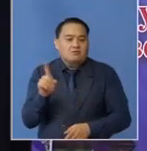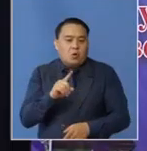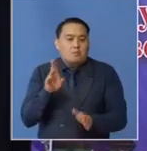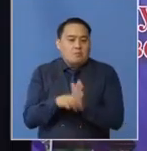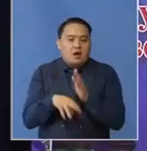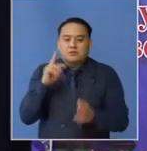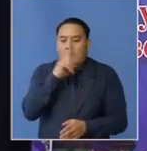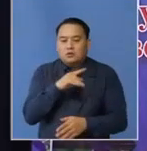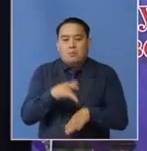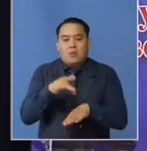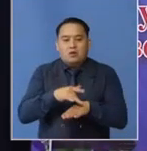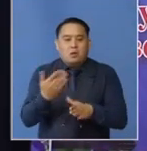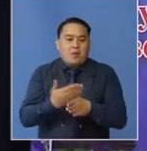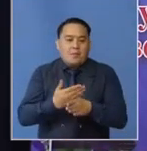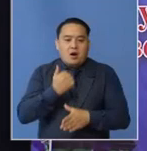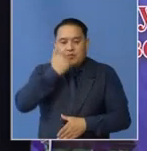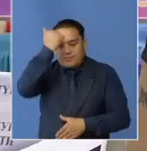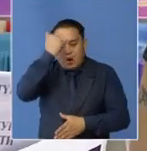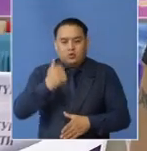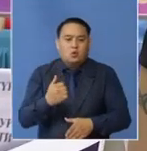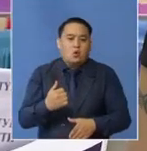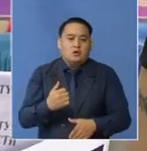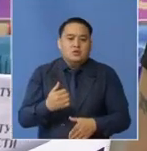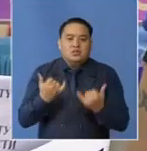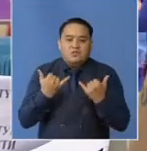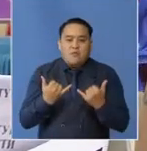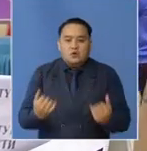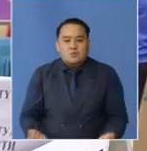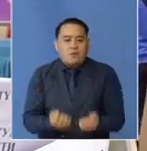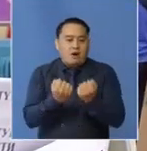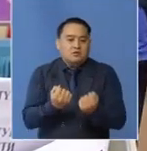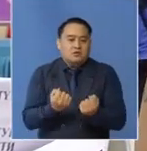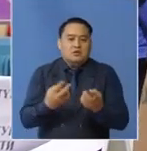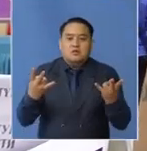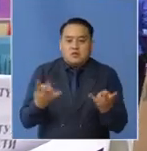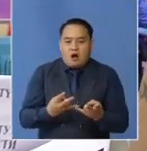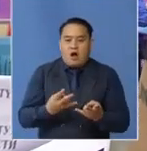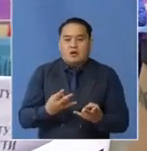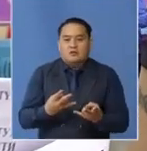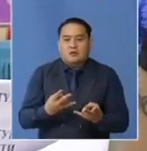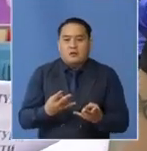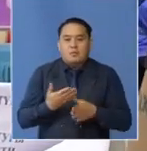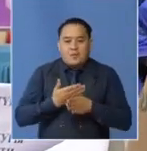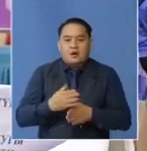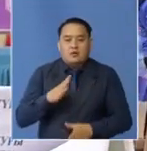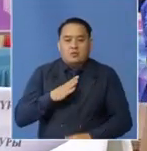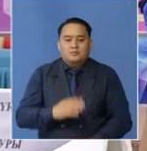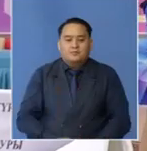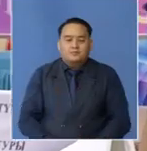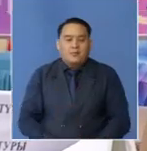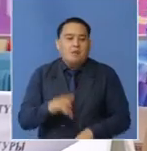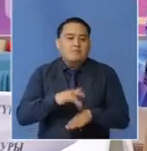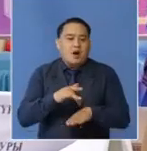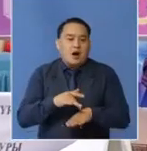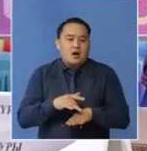ошибок. Болельщики очень помогли. Большое им спасибо, потому что очень сегодня мощная поддержка. Нам это надо было, и нам это помогло. Болельщик –